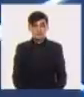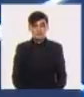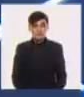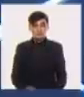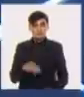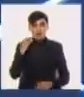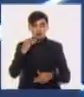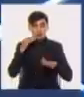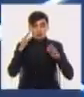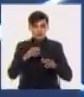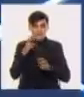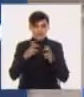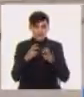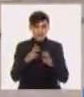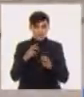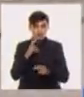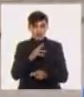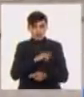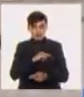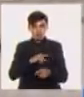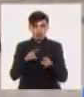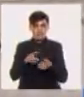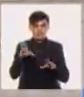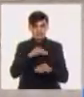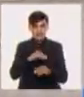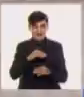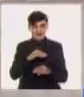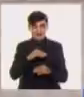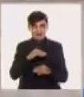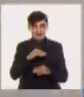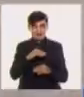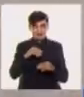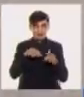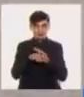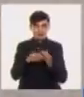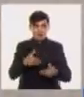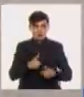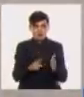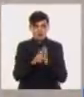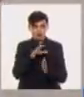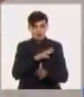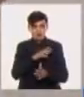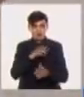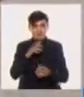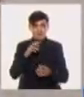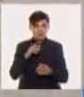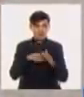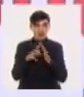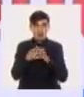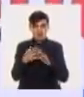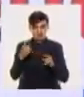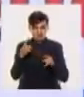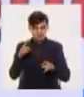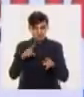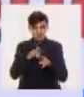В Актобе фермеры объявили голодовку. Говорят, что на крайние меры пошли от безысходности. Второй год люди пытаются вернуть